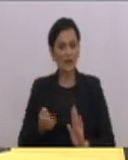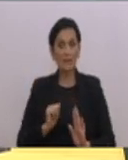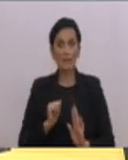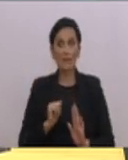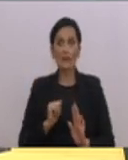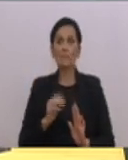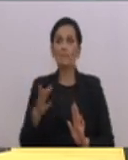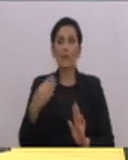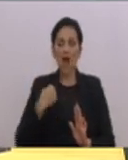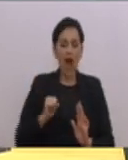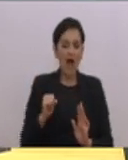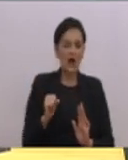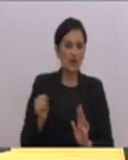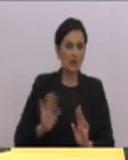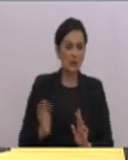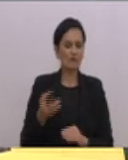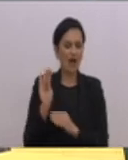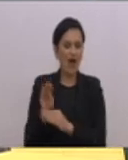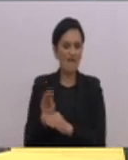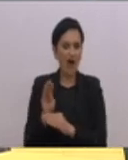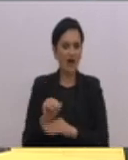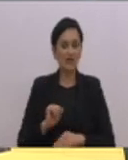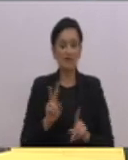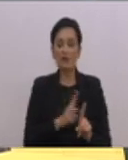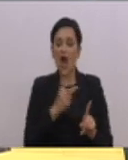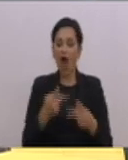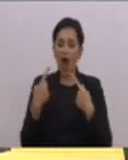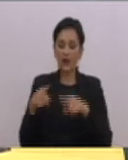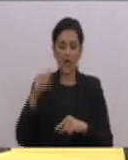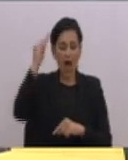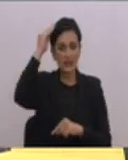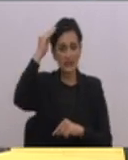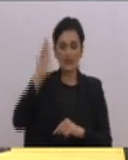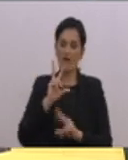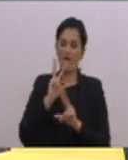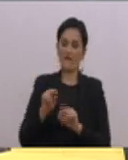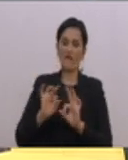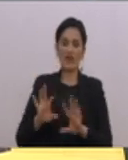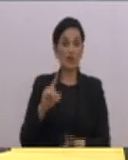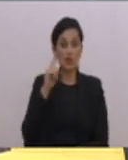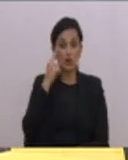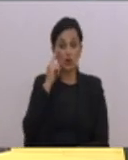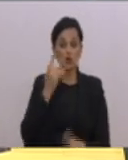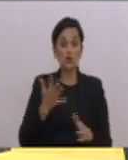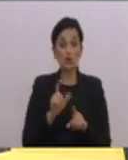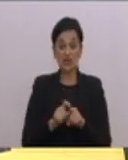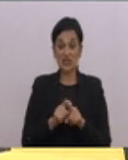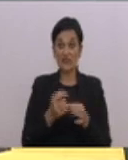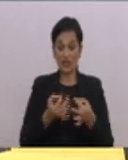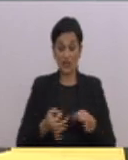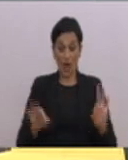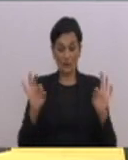არ ვიმეგობროთ, გავაკრიტიკოთ, ალტერნატიული აზრი წარმოადგინოთ. სისულელია სიტყვის თავისუფლება, თუ ამაში